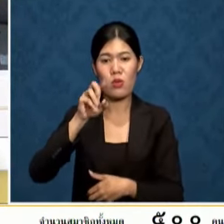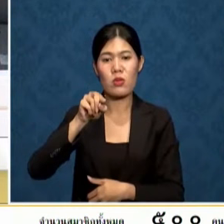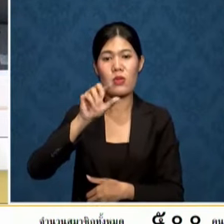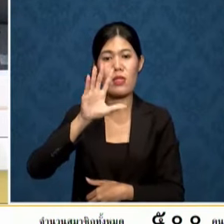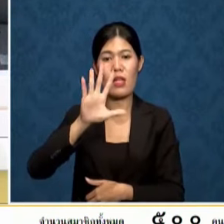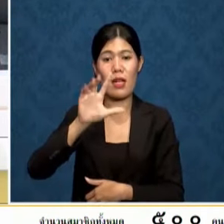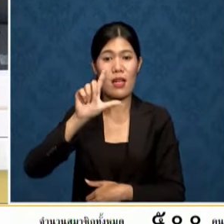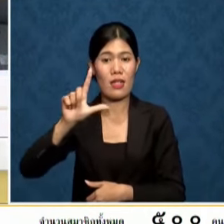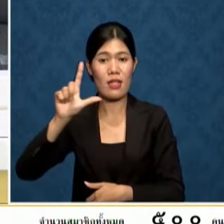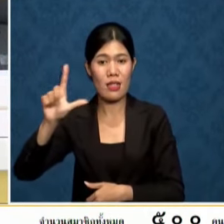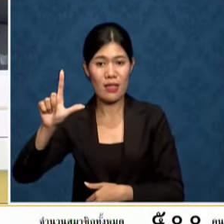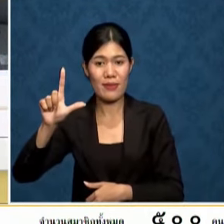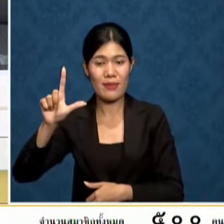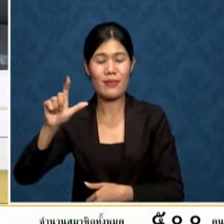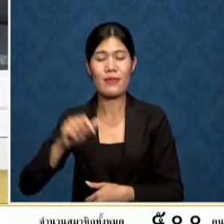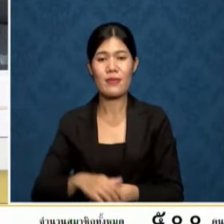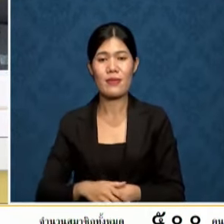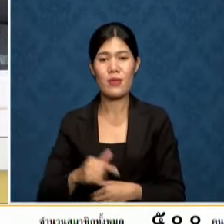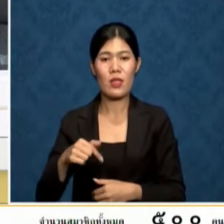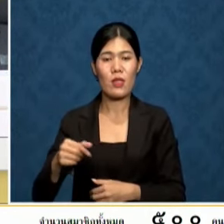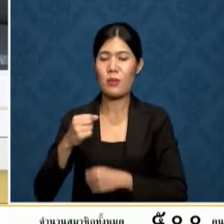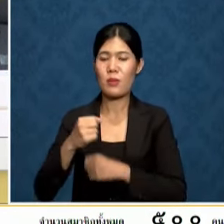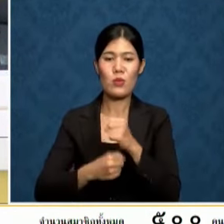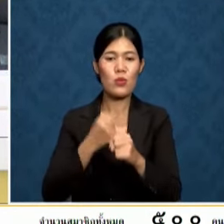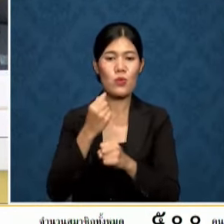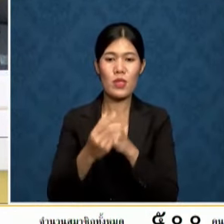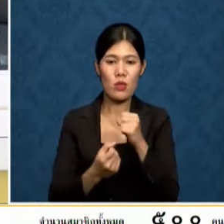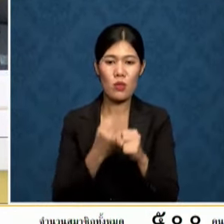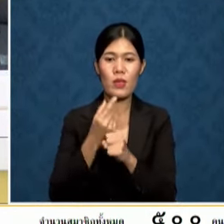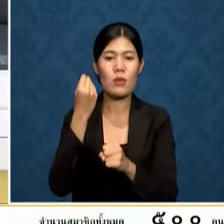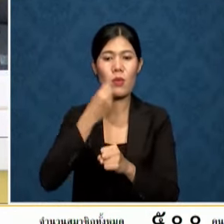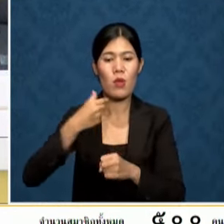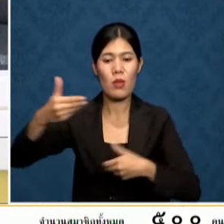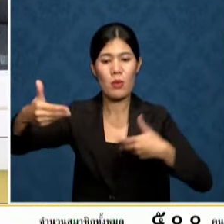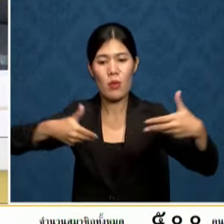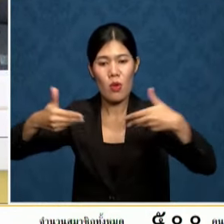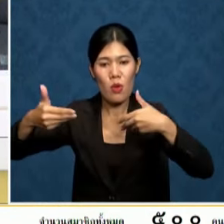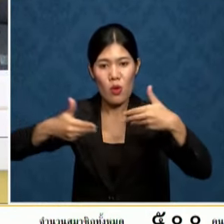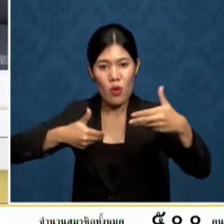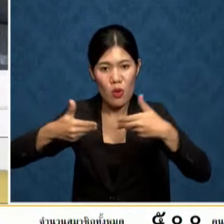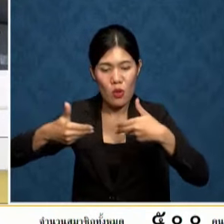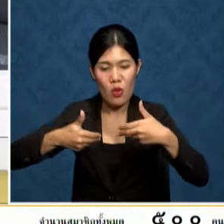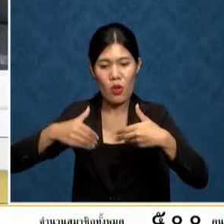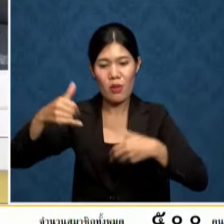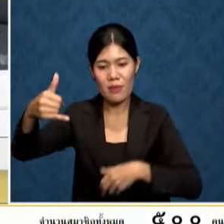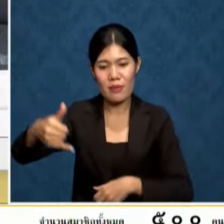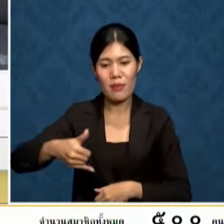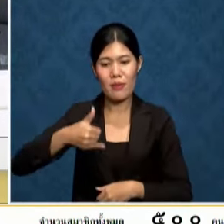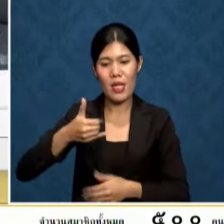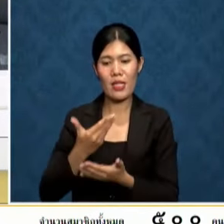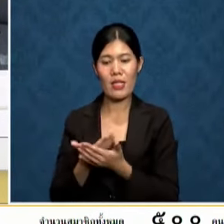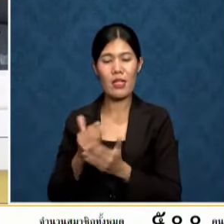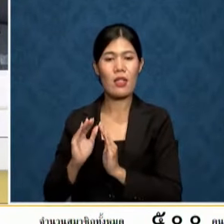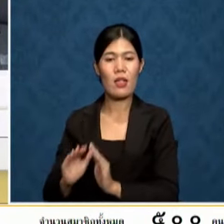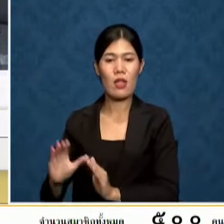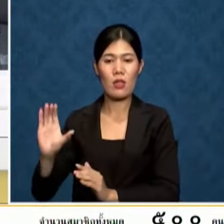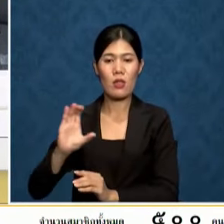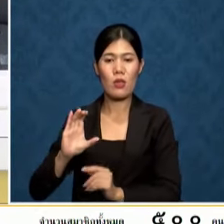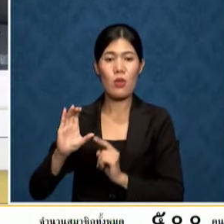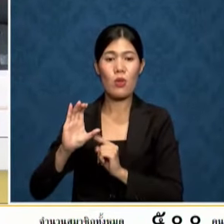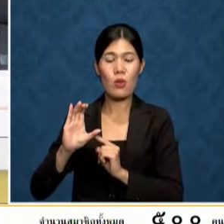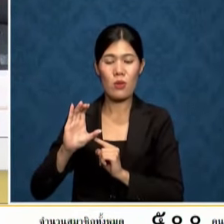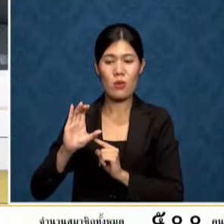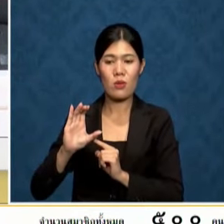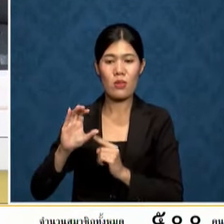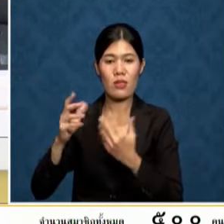ครับทุกปีก็อย่างนี้แหละครับมีงบประมาณคำขอเข้ามาจากหน่วยงานต่างๆที่วิ่งเข้ามาที่สำนักงบประมาณการบริหารจัดการภาครัฐสุดท้ายสำนัก